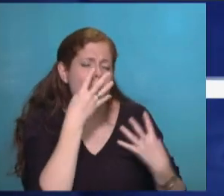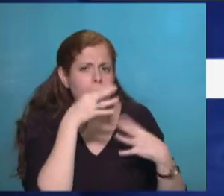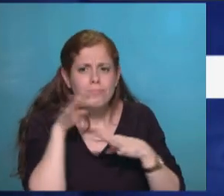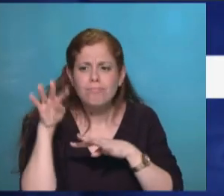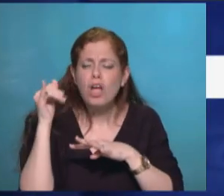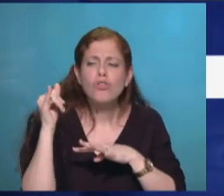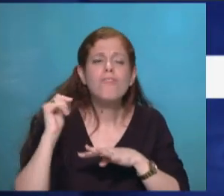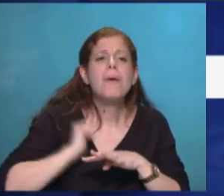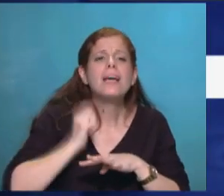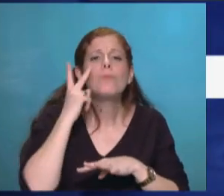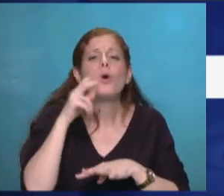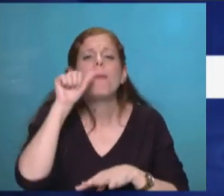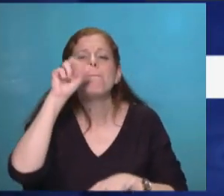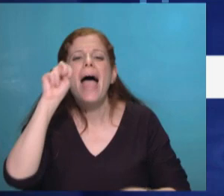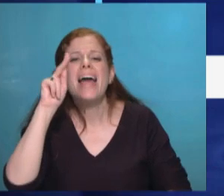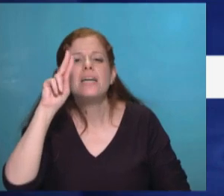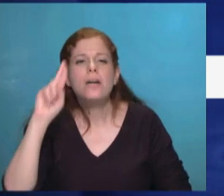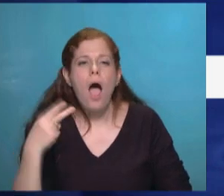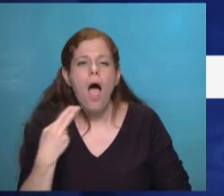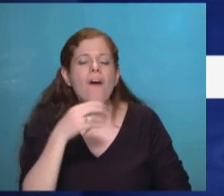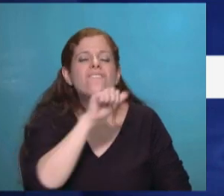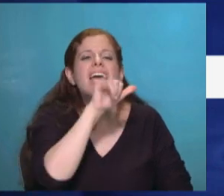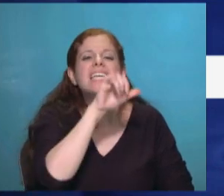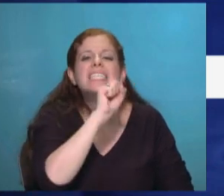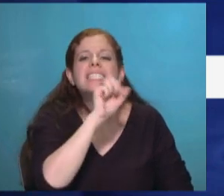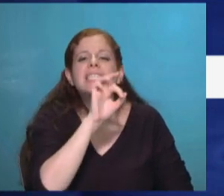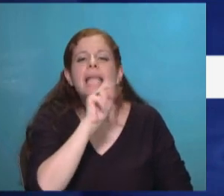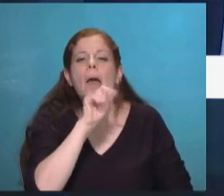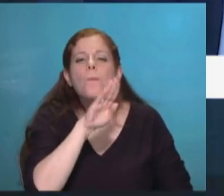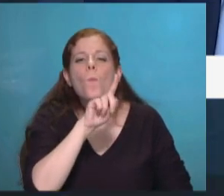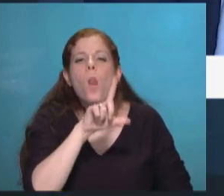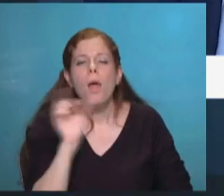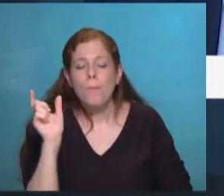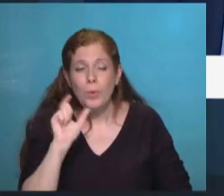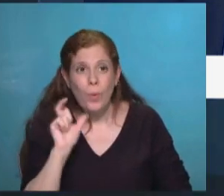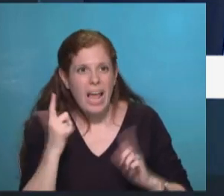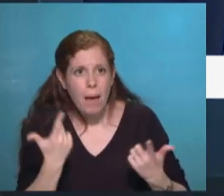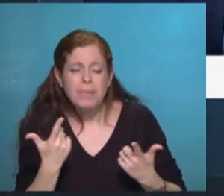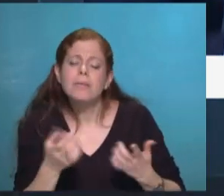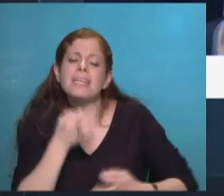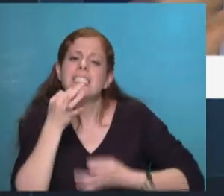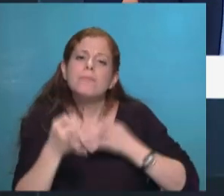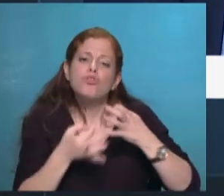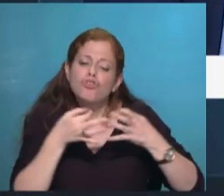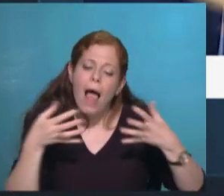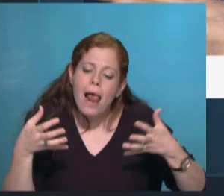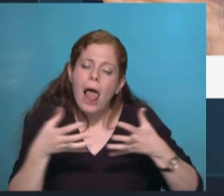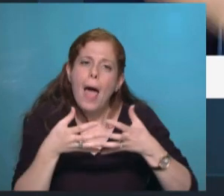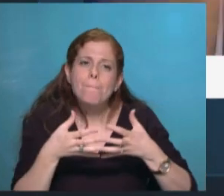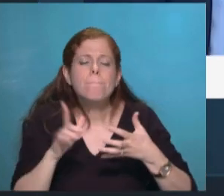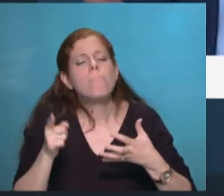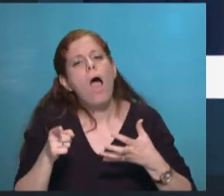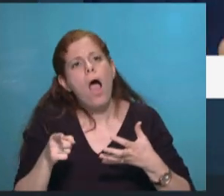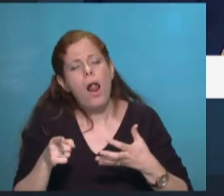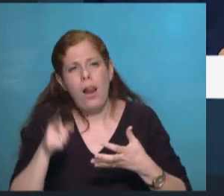עכשיו לאנקרה ואיסטנבול. למה? זה בעצם מבחן כוח, זה בעצם משאל עם על שלטונו של ארדואן. הוא מושקע בזה לגמרי, הוא עובר